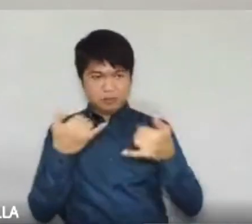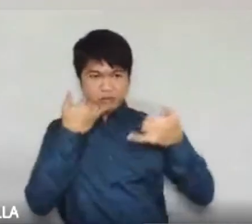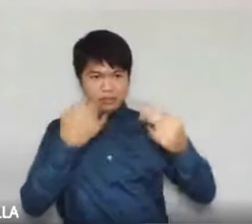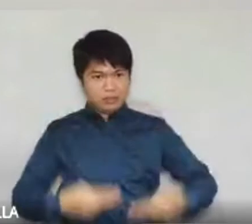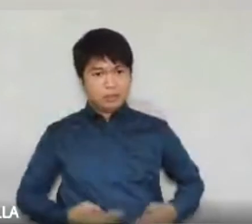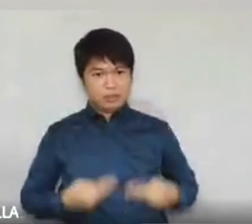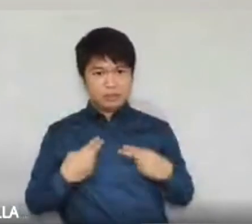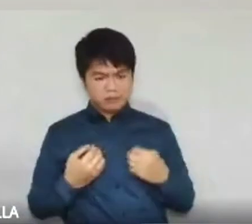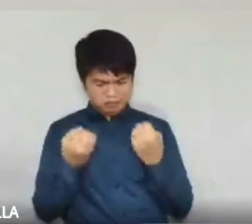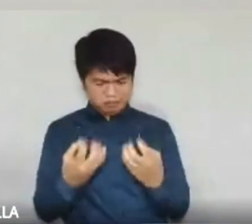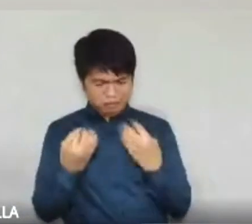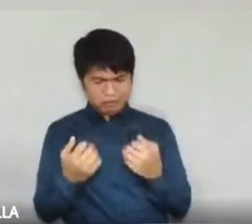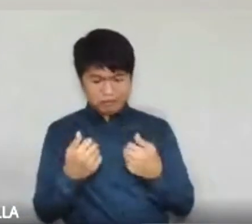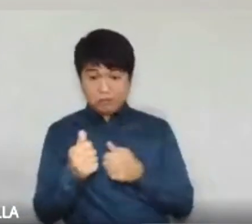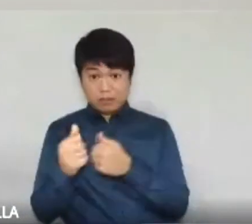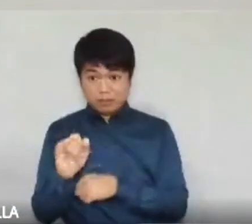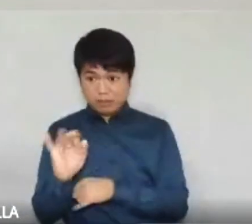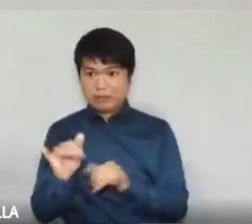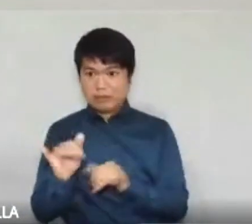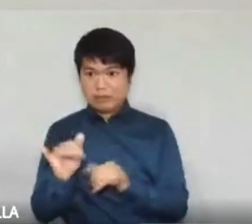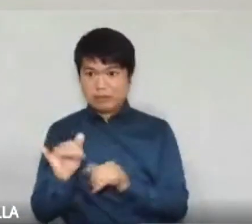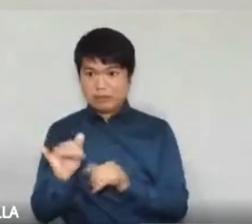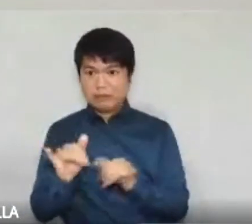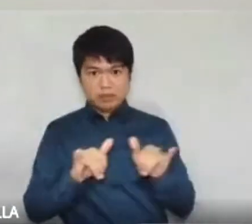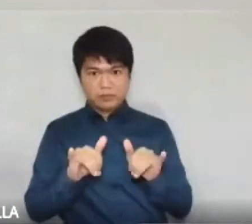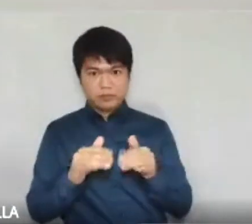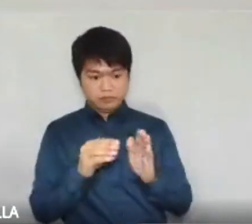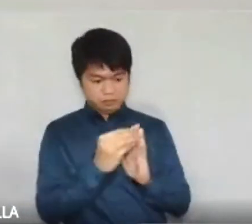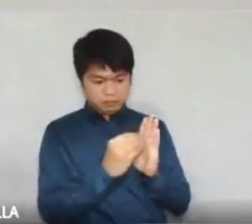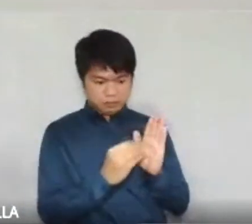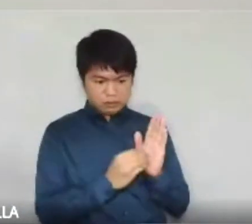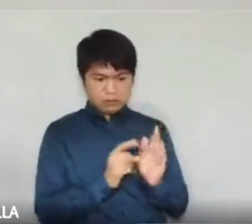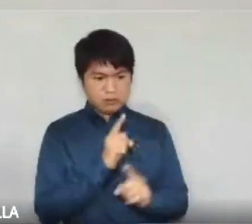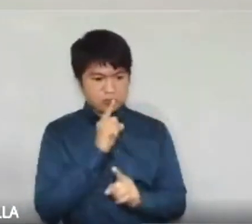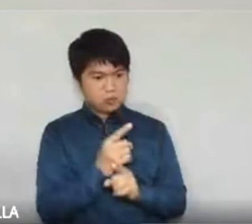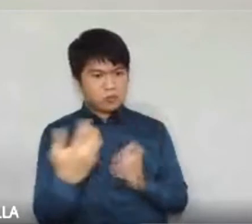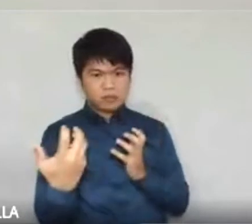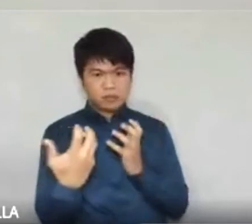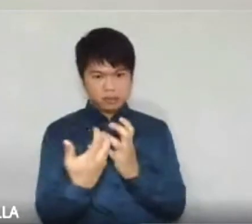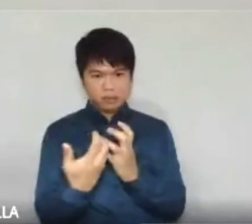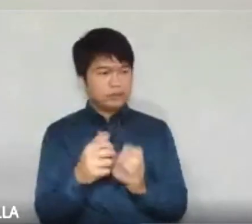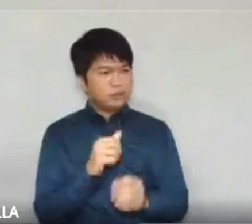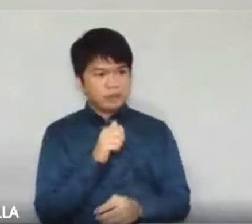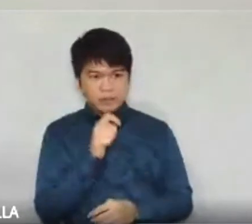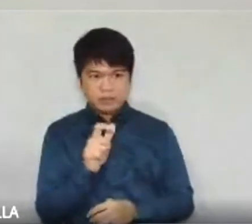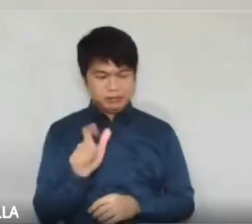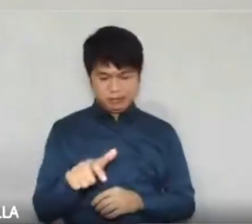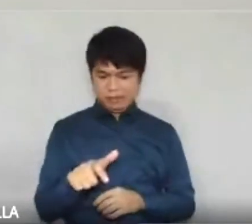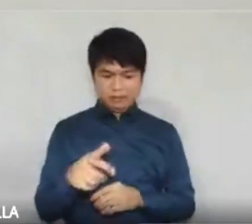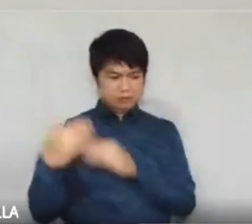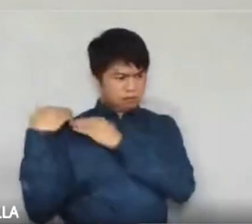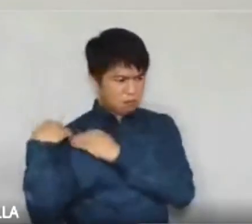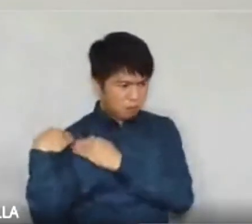maraming susunod kung ang mga standards at guidelines ay makatotohanan at angkop. Hindi siya dapat ng pabigat, kundi dapat